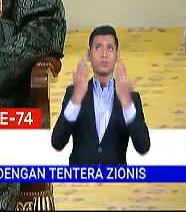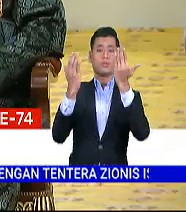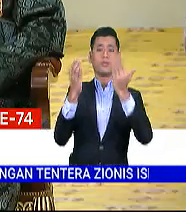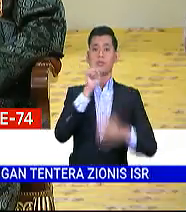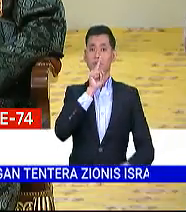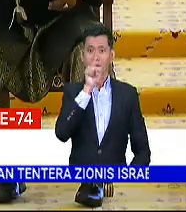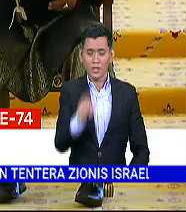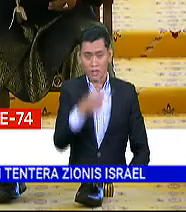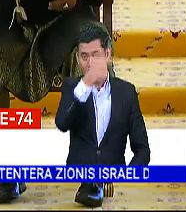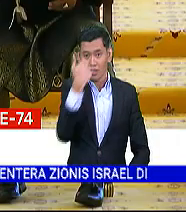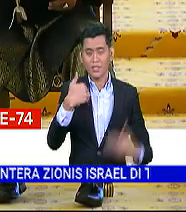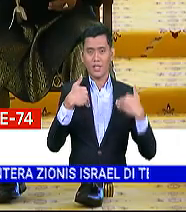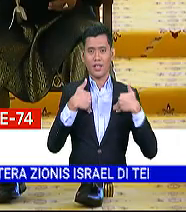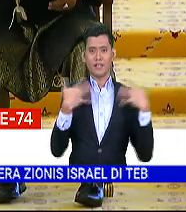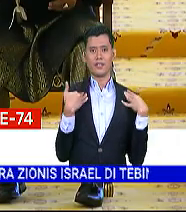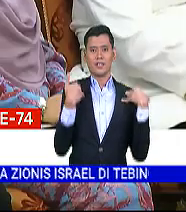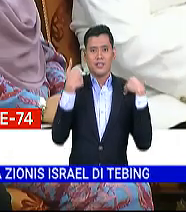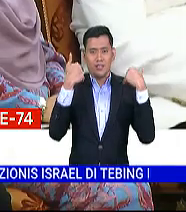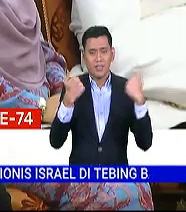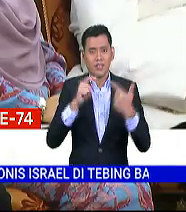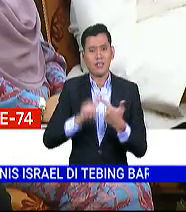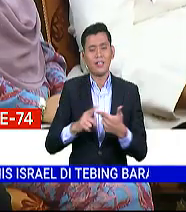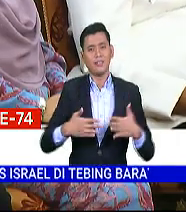syukur kerana dikurniakan kesihatan dan